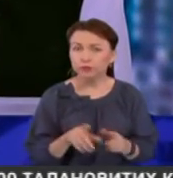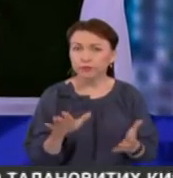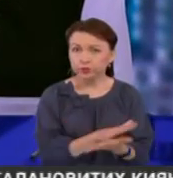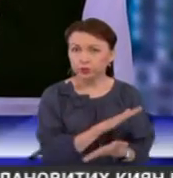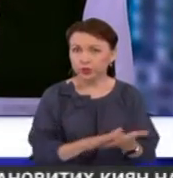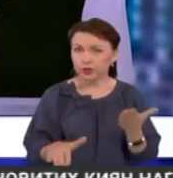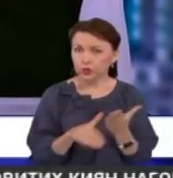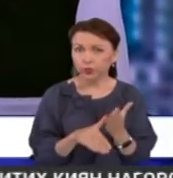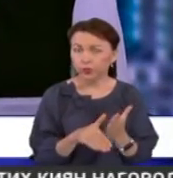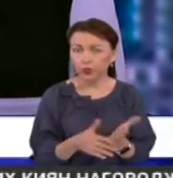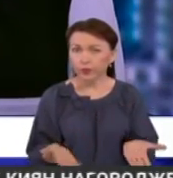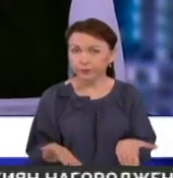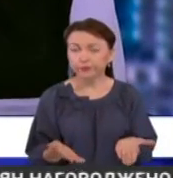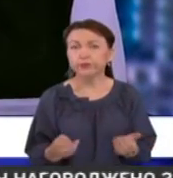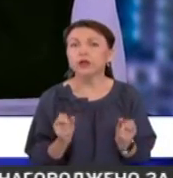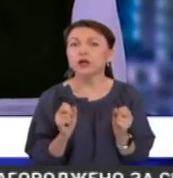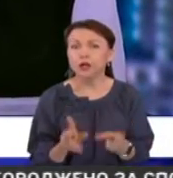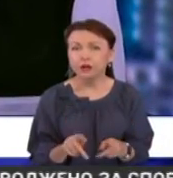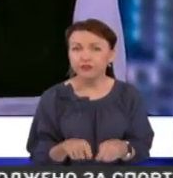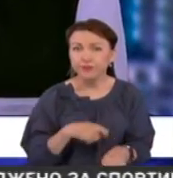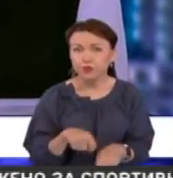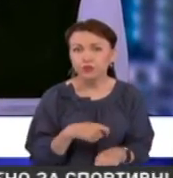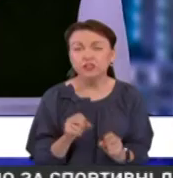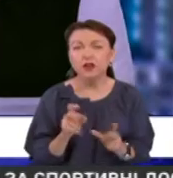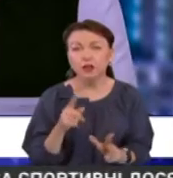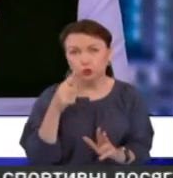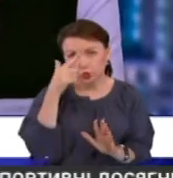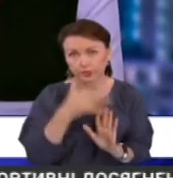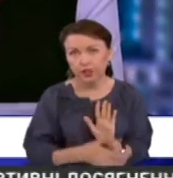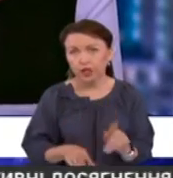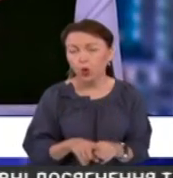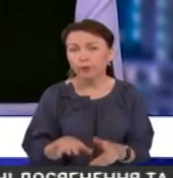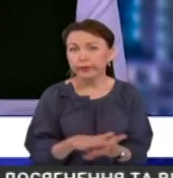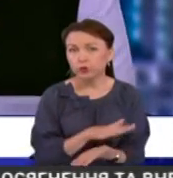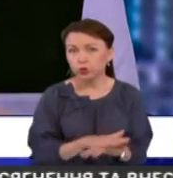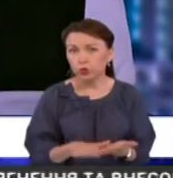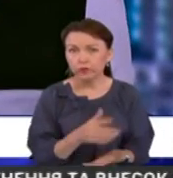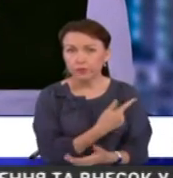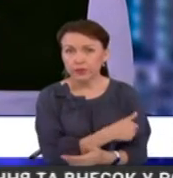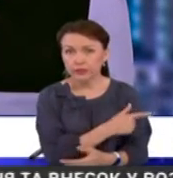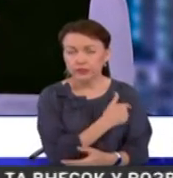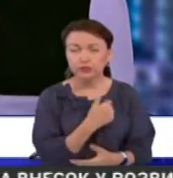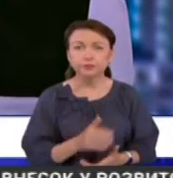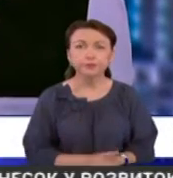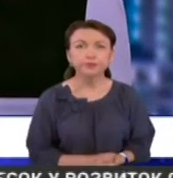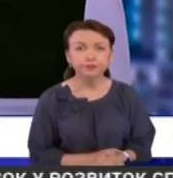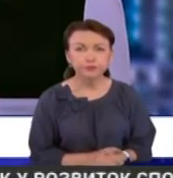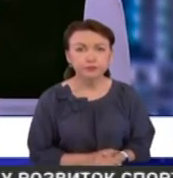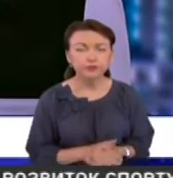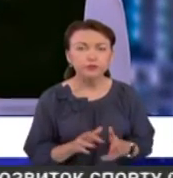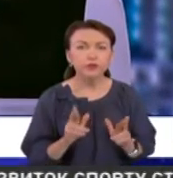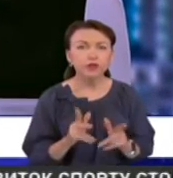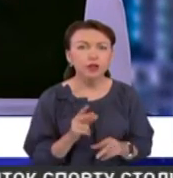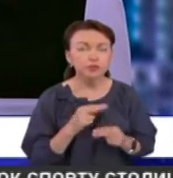безоплатна допомога? Тут як вимірювати і як розуміти таку безкоштовну медицину? Ситуація в тому, що як працює